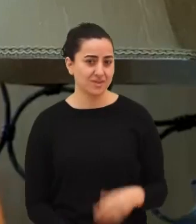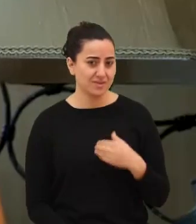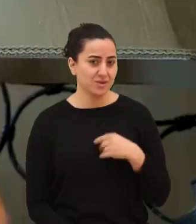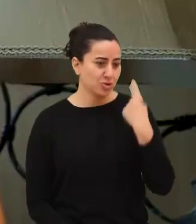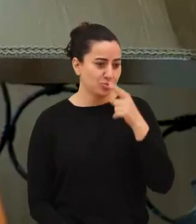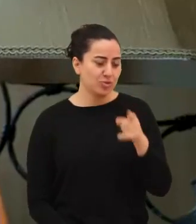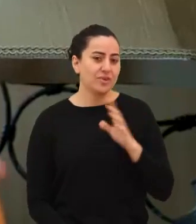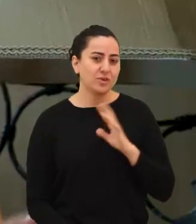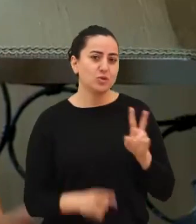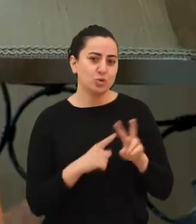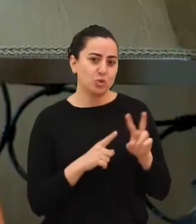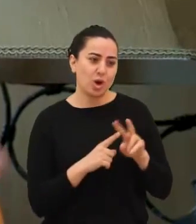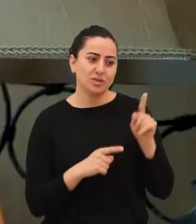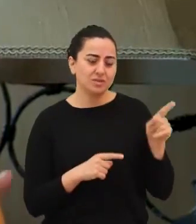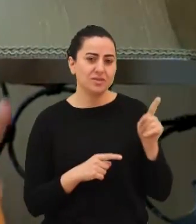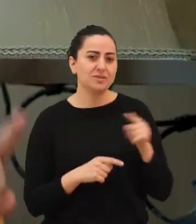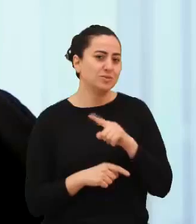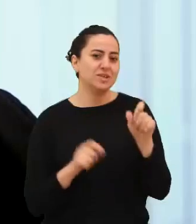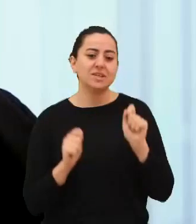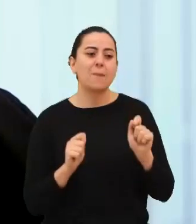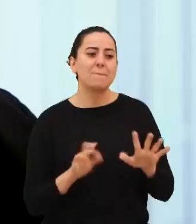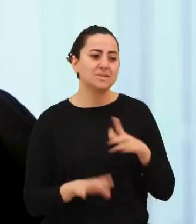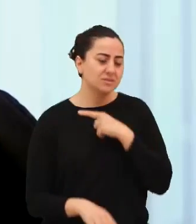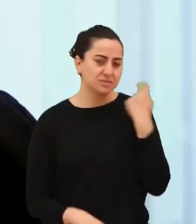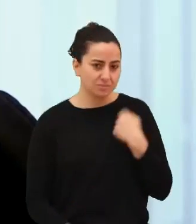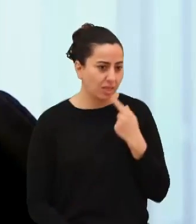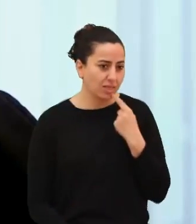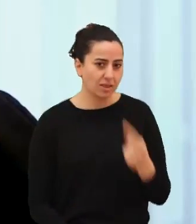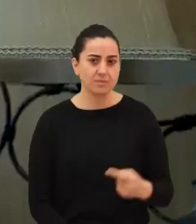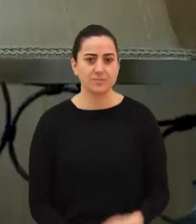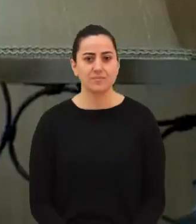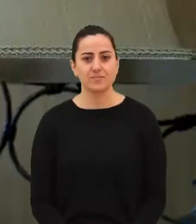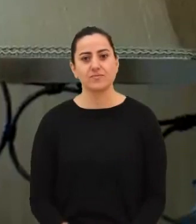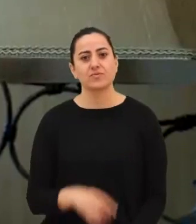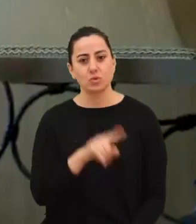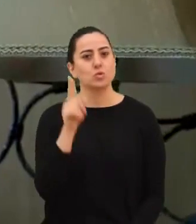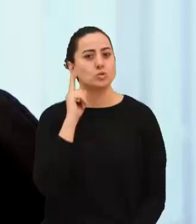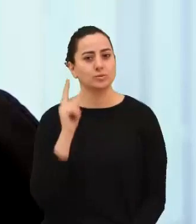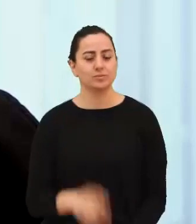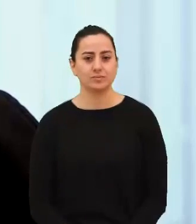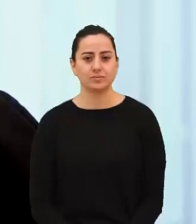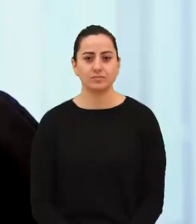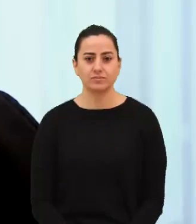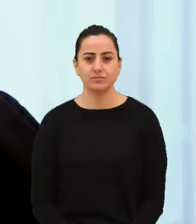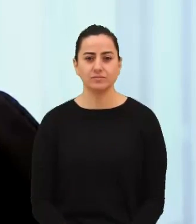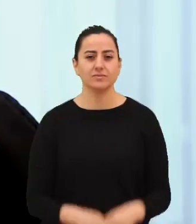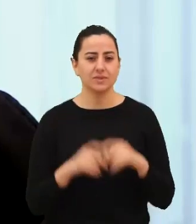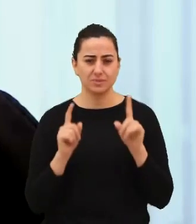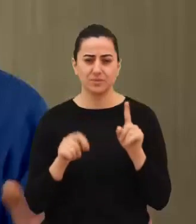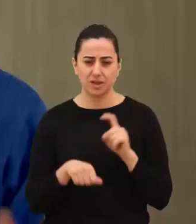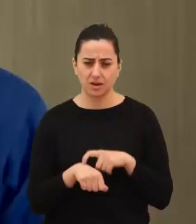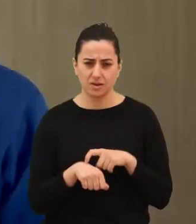söylemiyorum. Nurhan Bey hiçbir zaman böyle bir şey yapmaz dedim mi demedim mi lütfen. Söyleyin duysun. Bir dakika